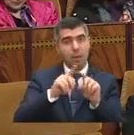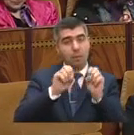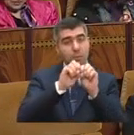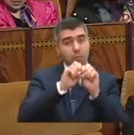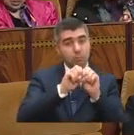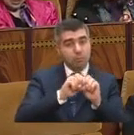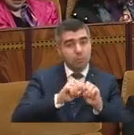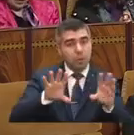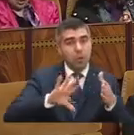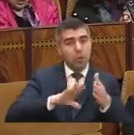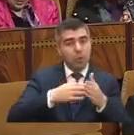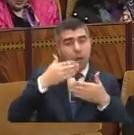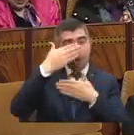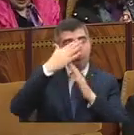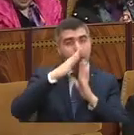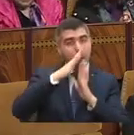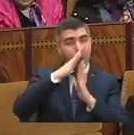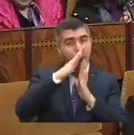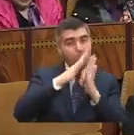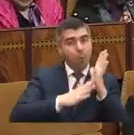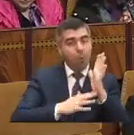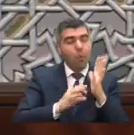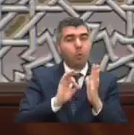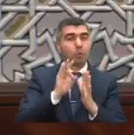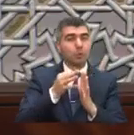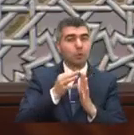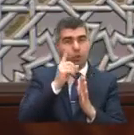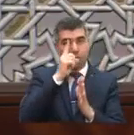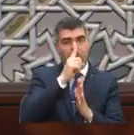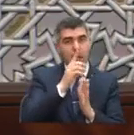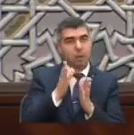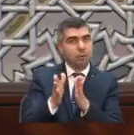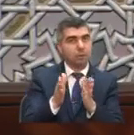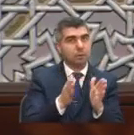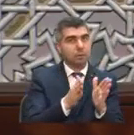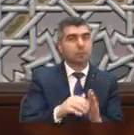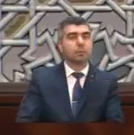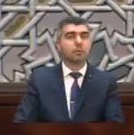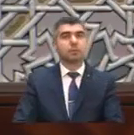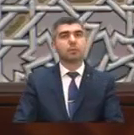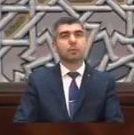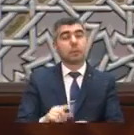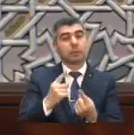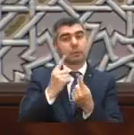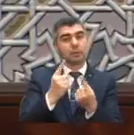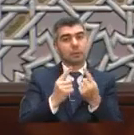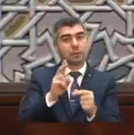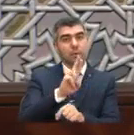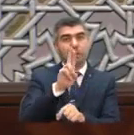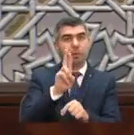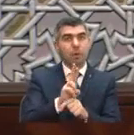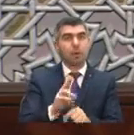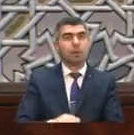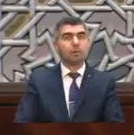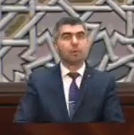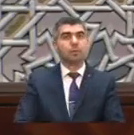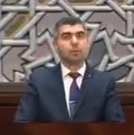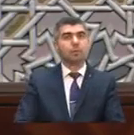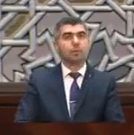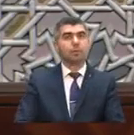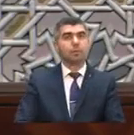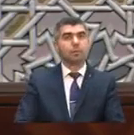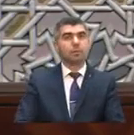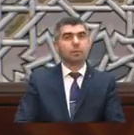هذه المراكز مجموع تراب الوطن. شكرا السيدة النائبة. هل هناك من تعقيب إضافي